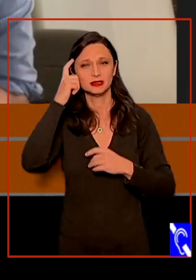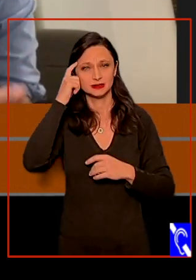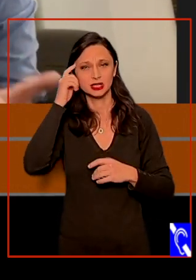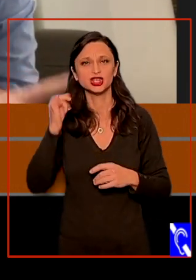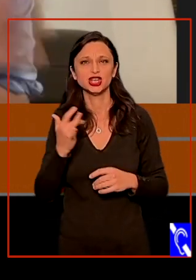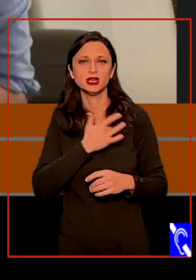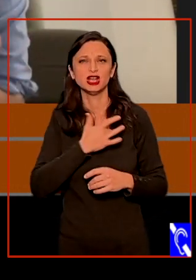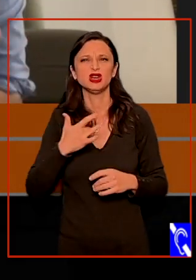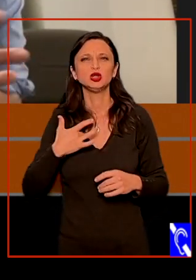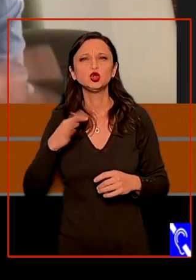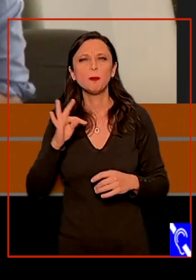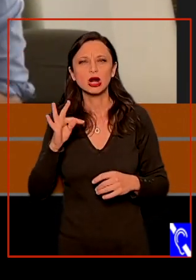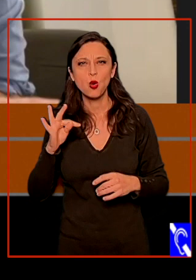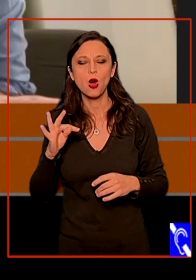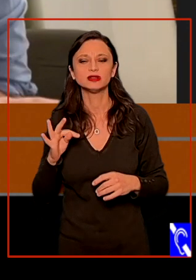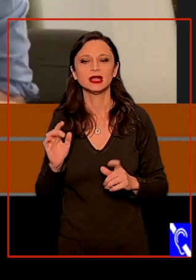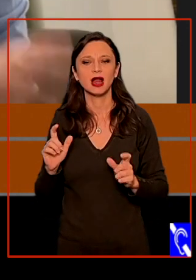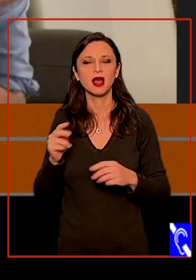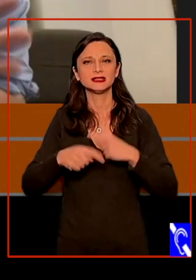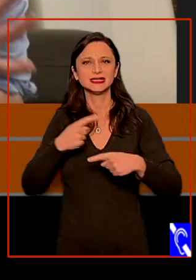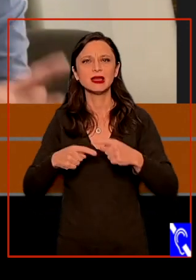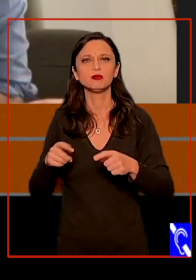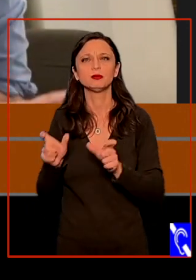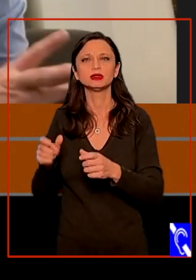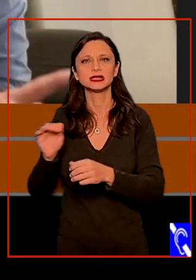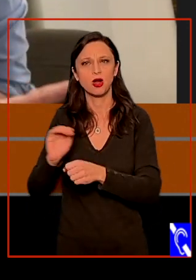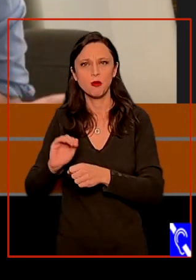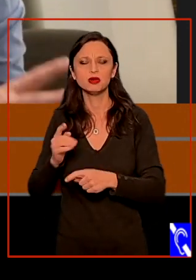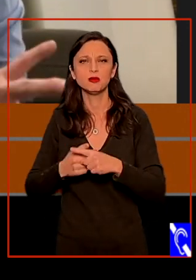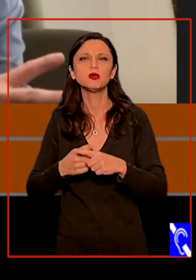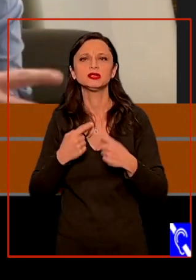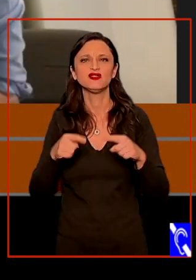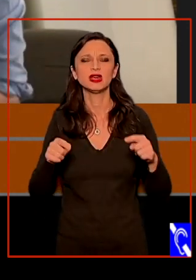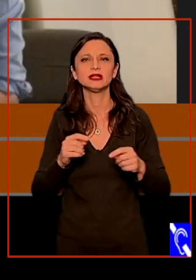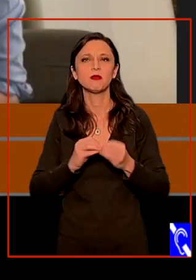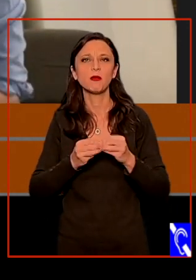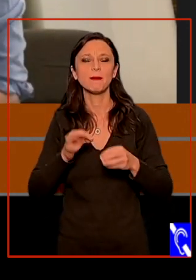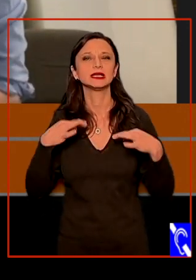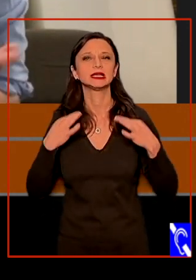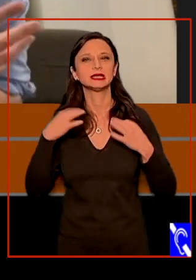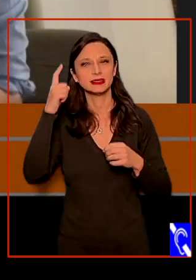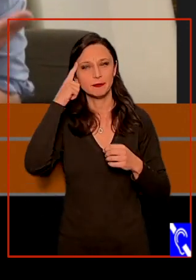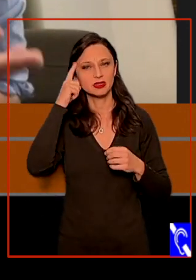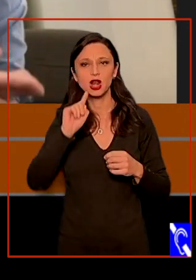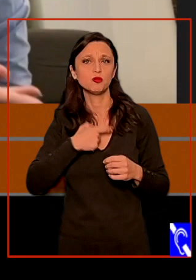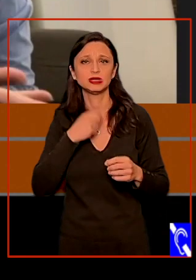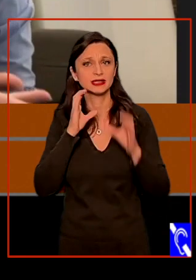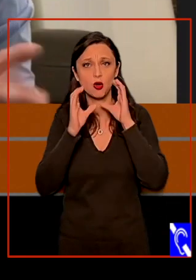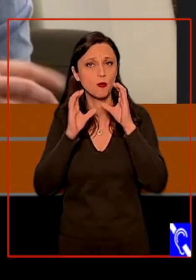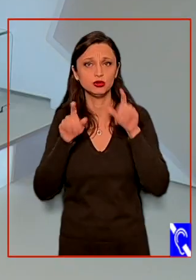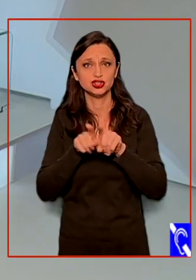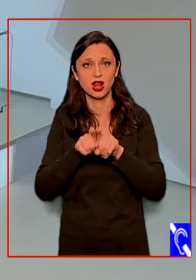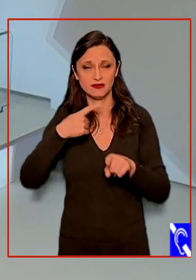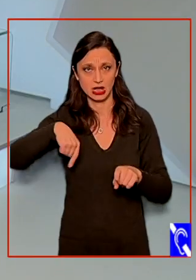și cu tuberculoză în sistemul de protecție a copilului, cu o mulțime de alte probleme de sănătate mentală, care nu putea să comunice așa cum comunicăm